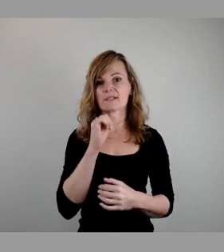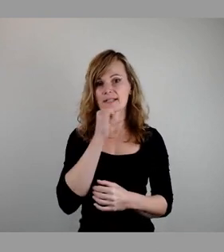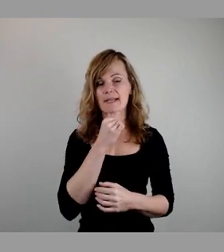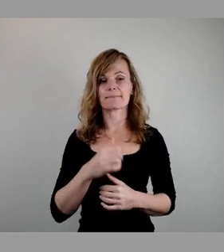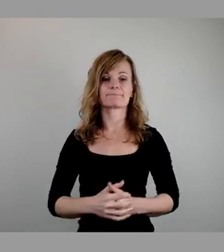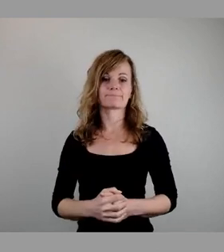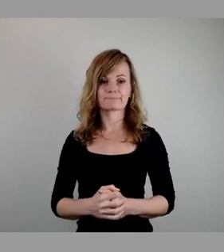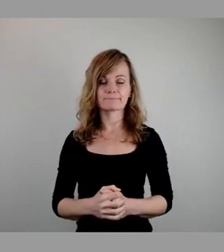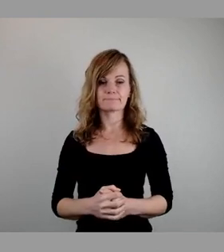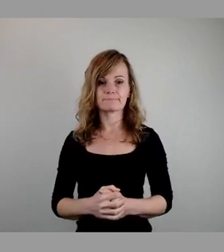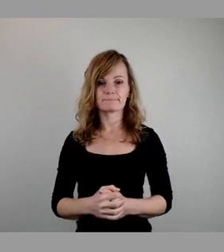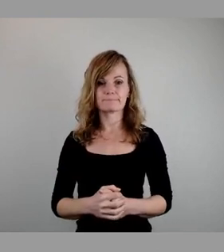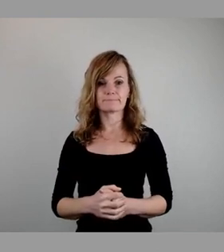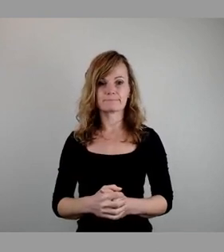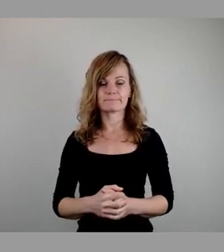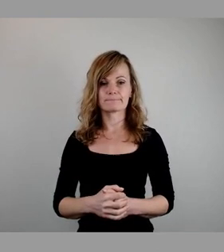41 Nein nicht so bestätigt.